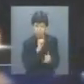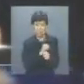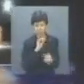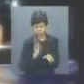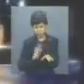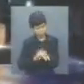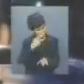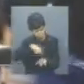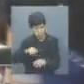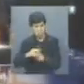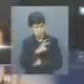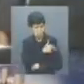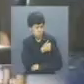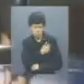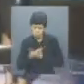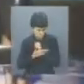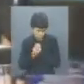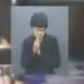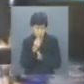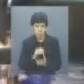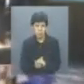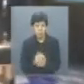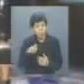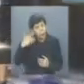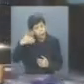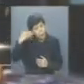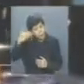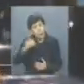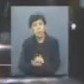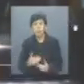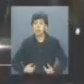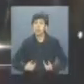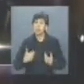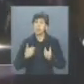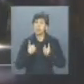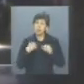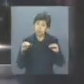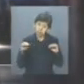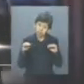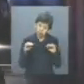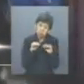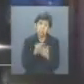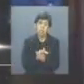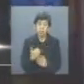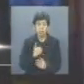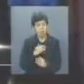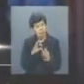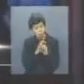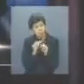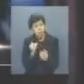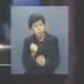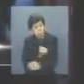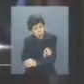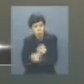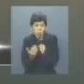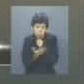ข้ารับการบำบัดการติดยาโดยด่วนซึ่งหลังจากนั้นช่วงชีวิต10ปีสุดท้ายของวิทนีย์มีข่าวพัวพันกับยาเสพติดและเข้า